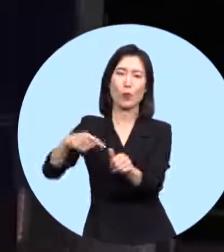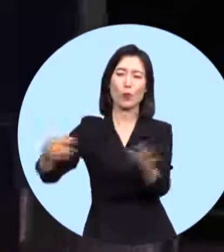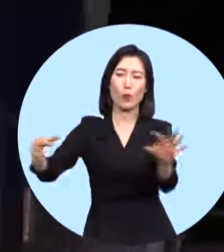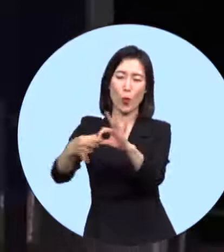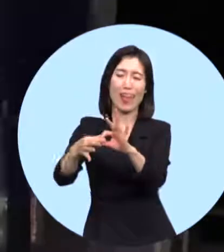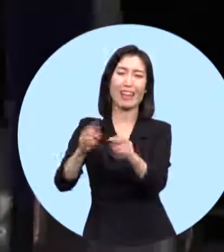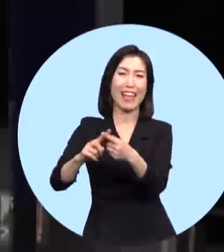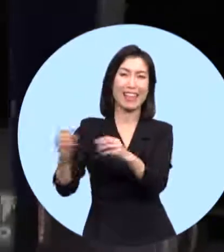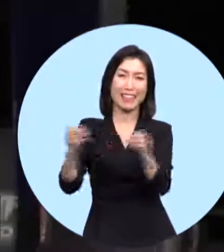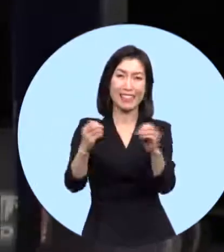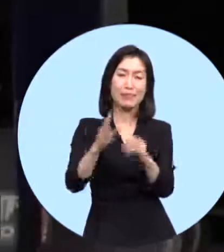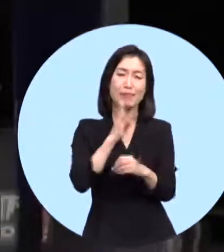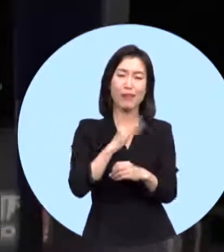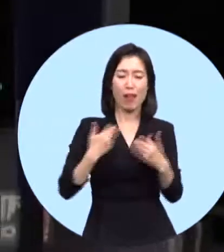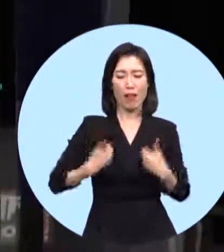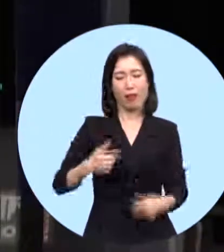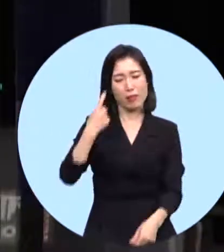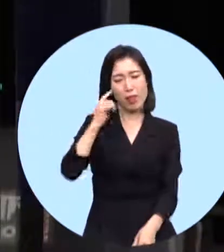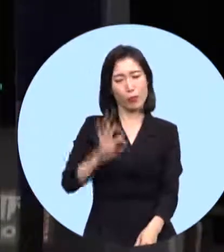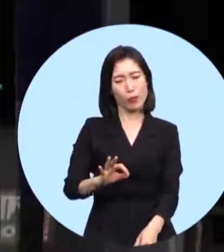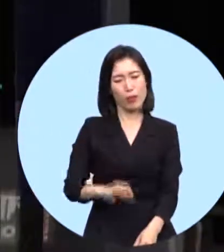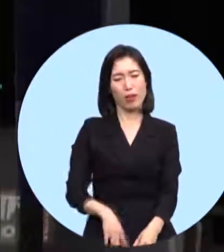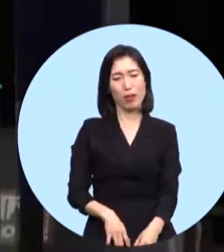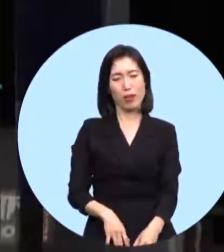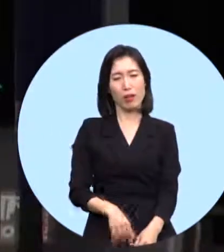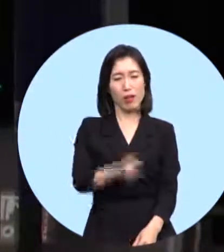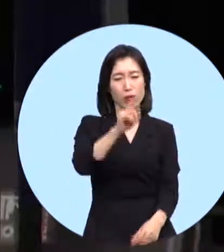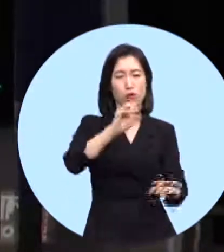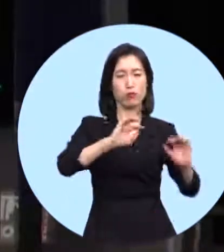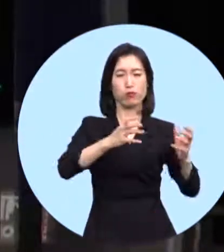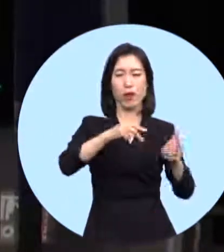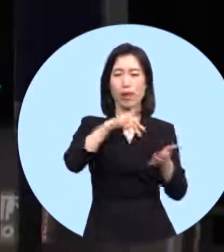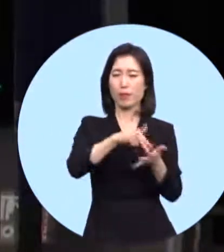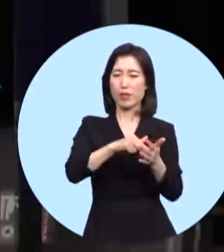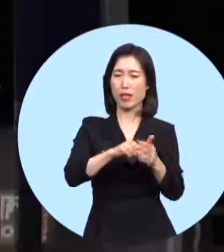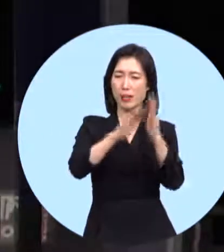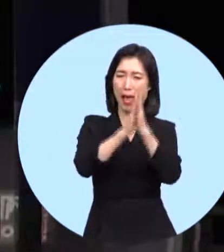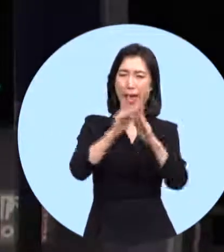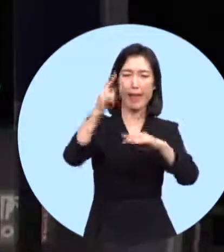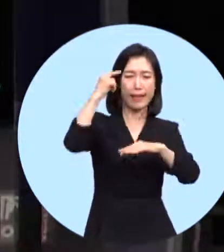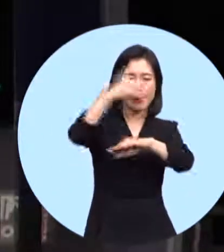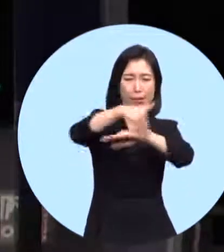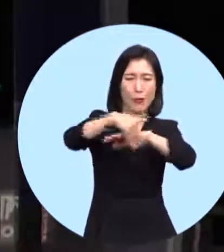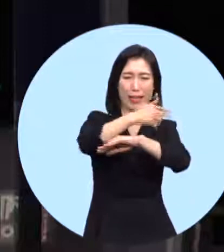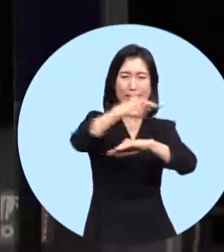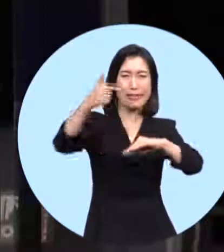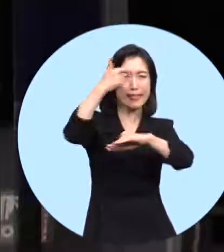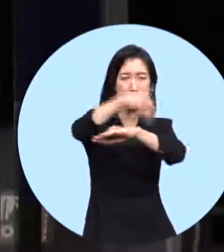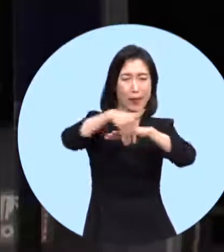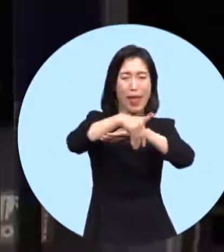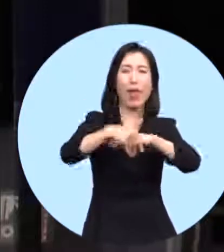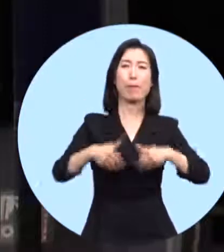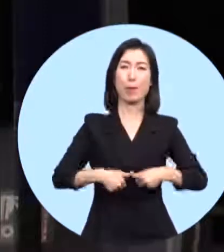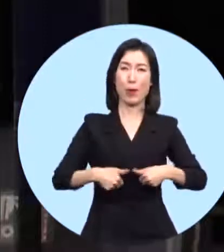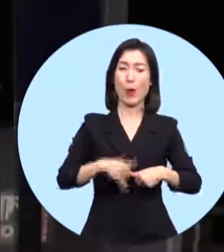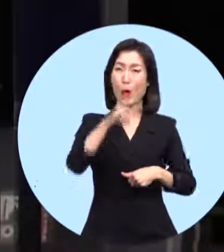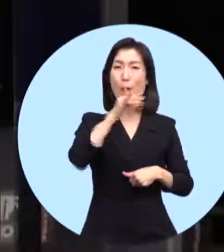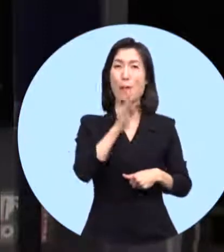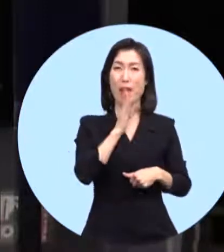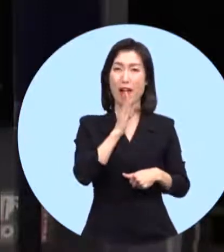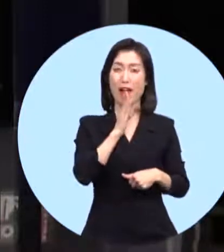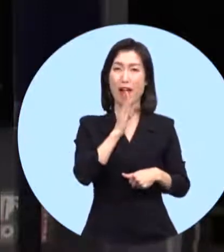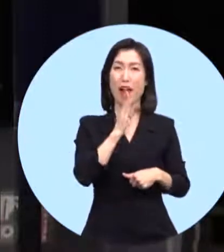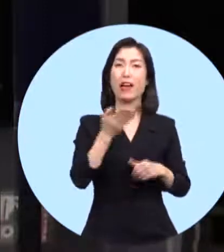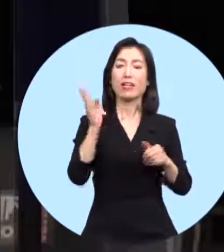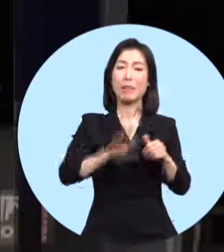이야기였으니까요. 가만히 생각을 해보면 뭐 국가 차원에서 전체적으로 기획해야 되는 그런 부분이 있습니다.